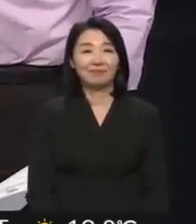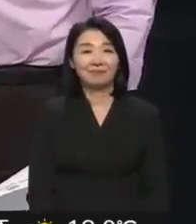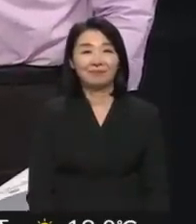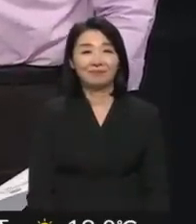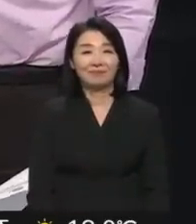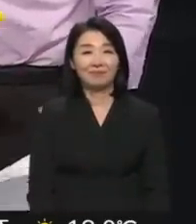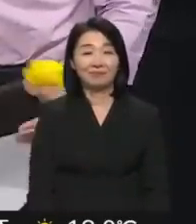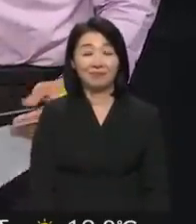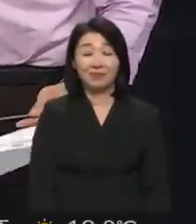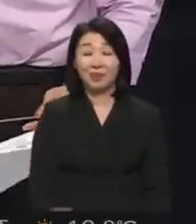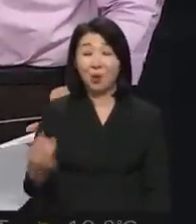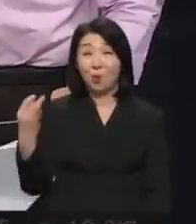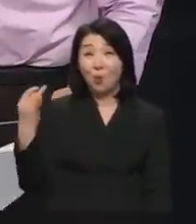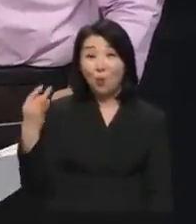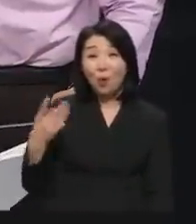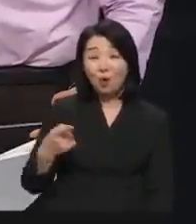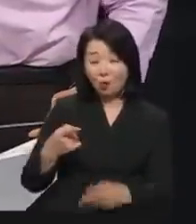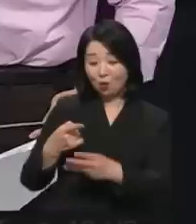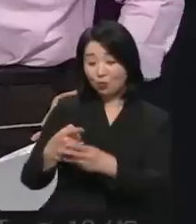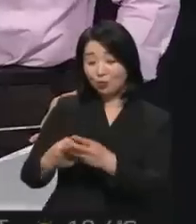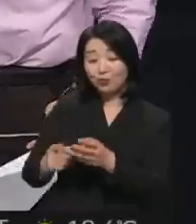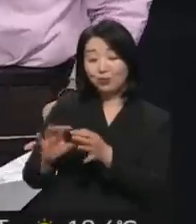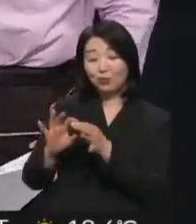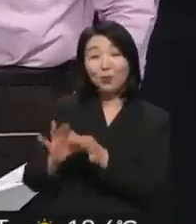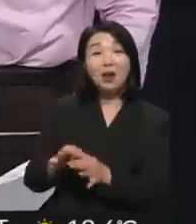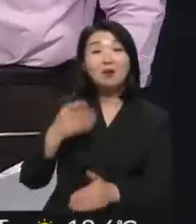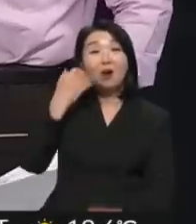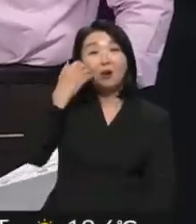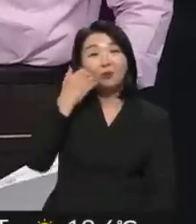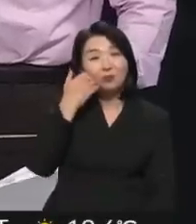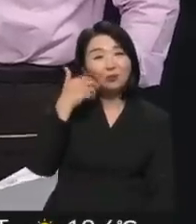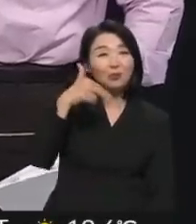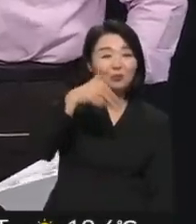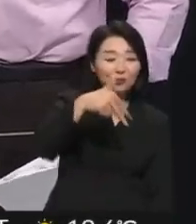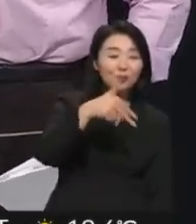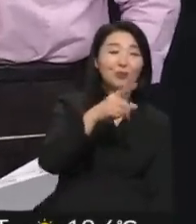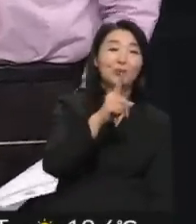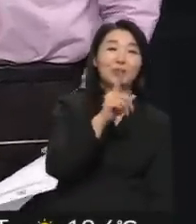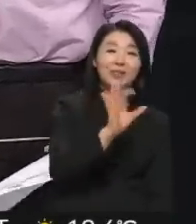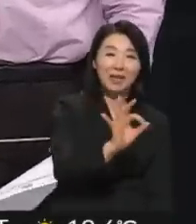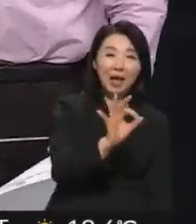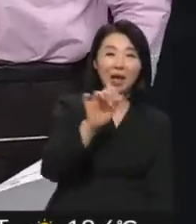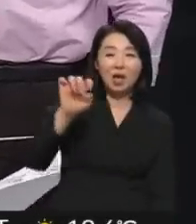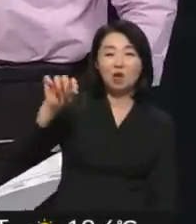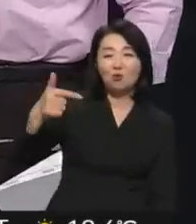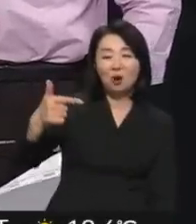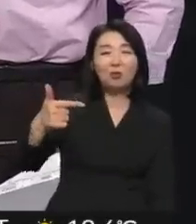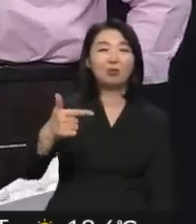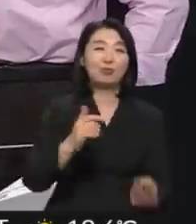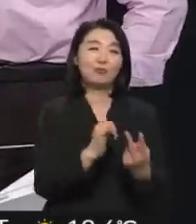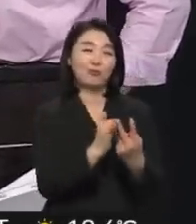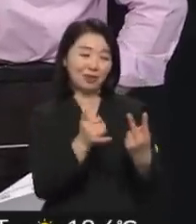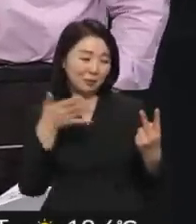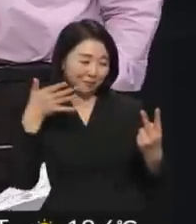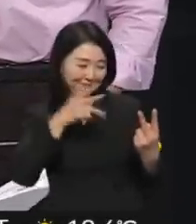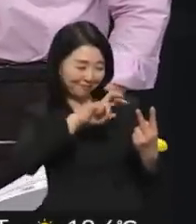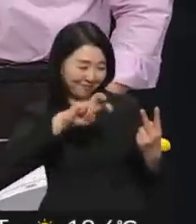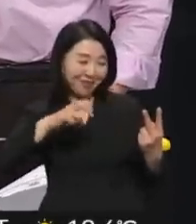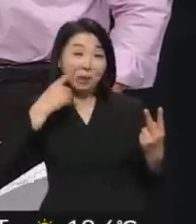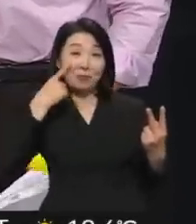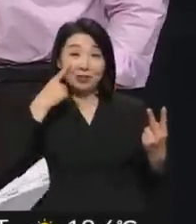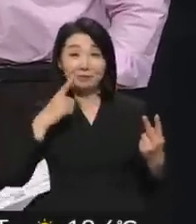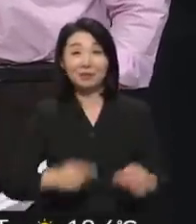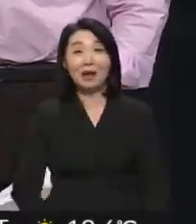이 원조 윤핵관으로 꼽히는 그 영원한 브라더 장제원 의원과 권성동 의원 두 사람에게 초점을 맞춰볼까